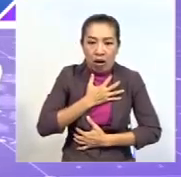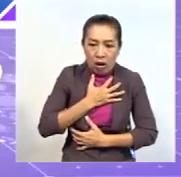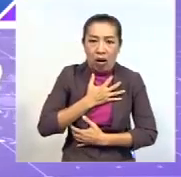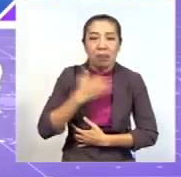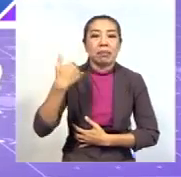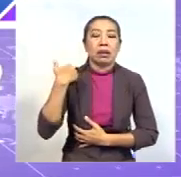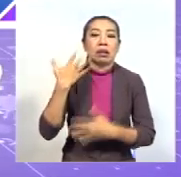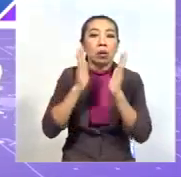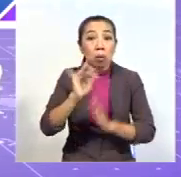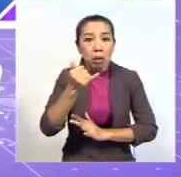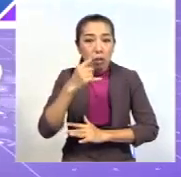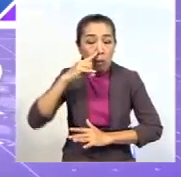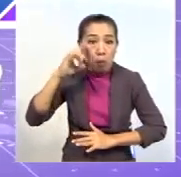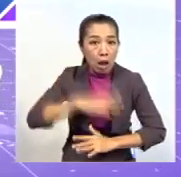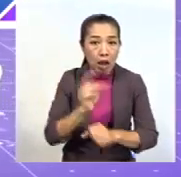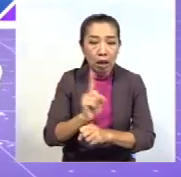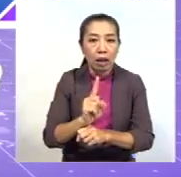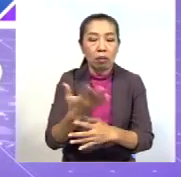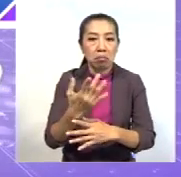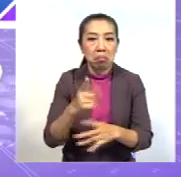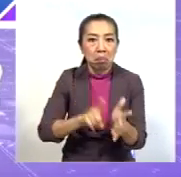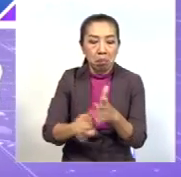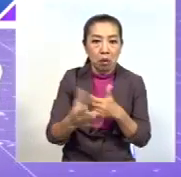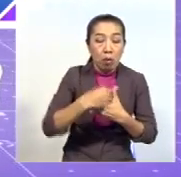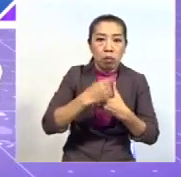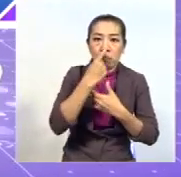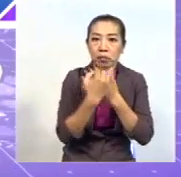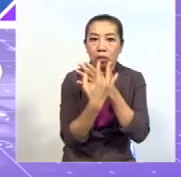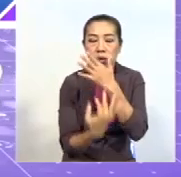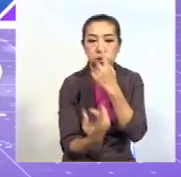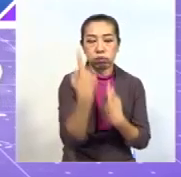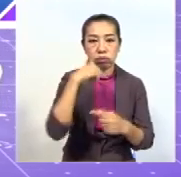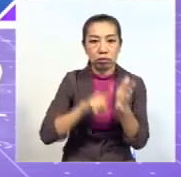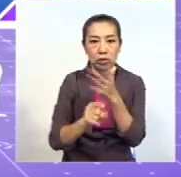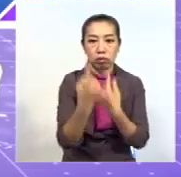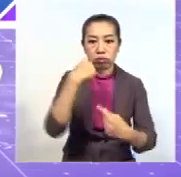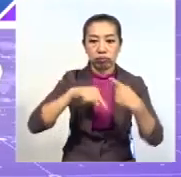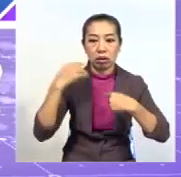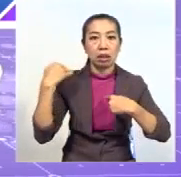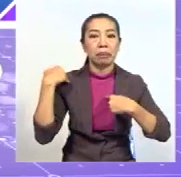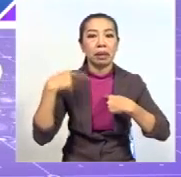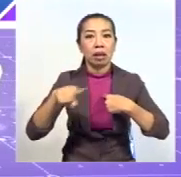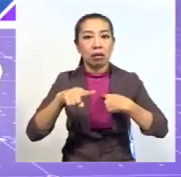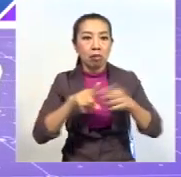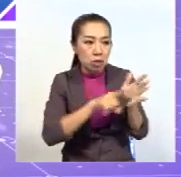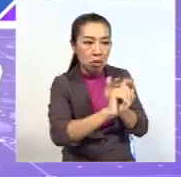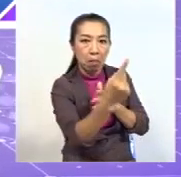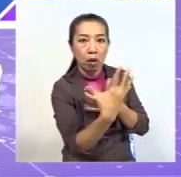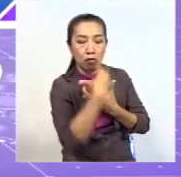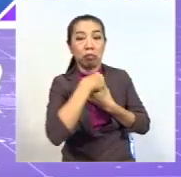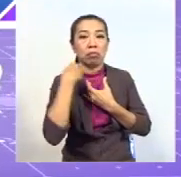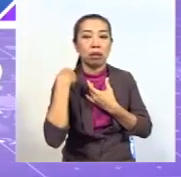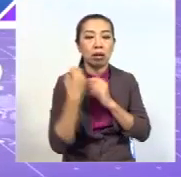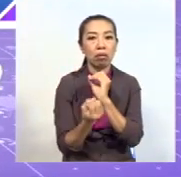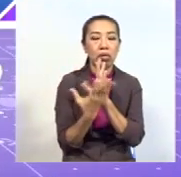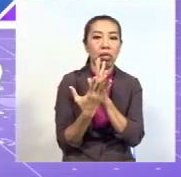นี้บางรายที่รุนแรงส่วนใหญ่ก็จะติดเชื้อเข้าไปในกระแสโลหิตหรือติดเชื้อแบคทีเรียซักซ้อนนะครับทำให้ระบบ